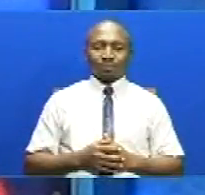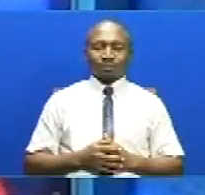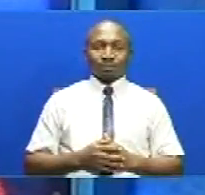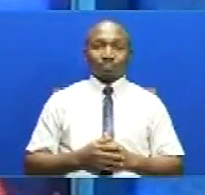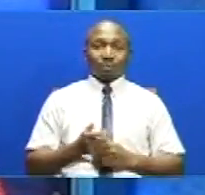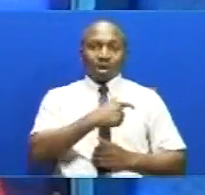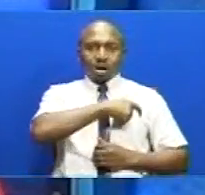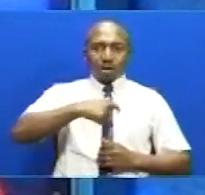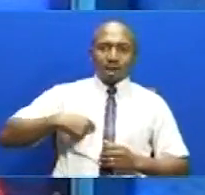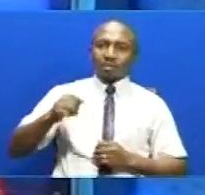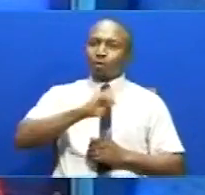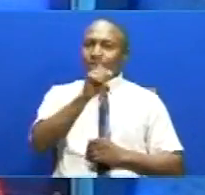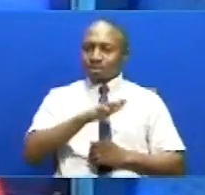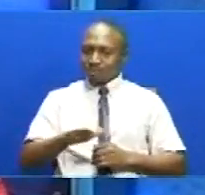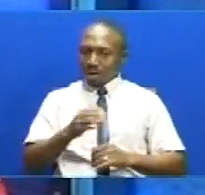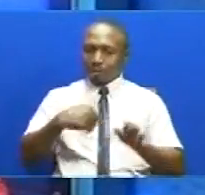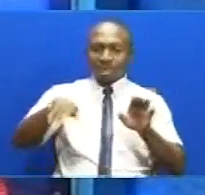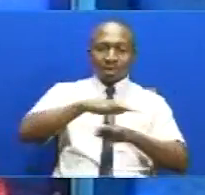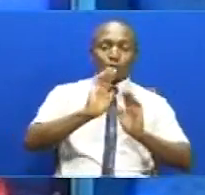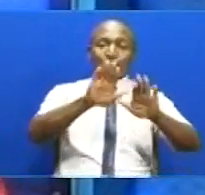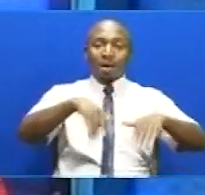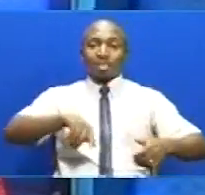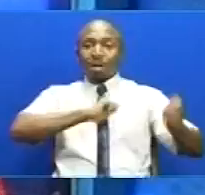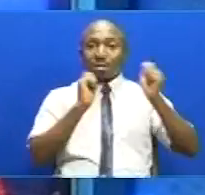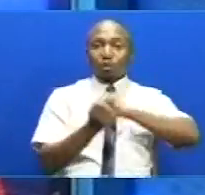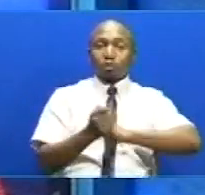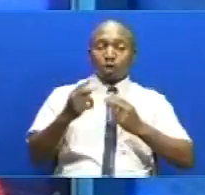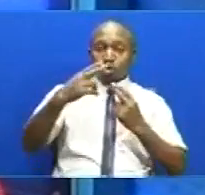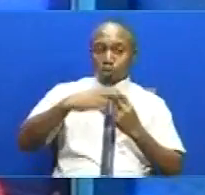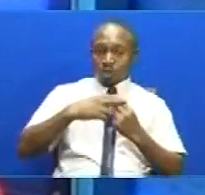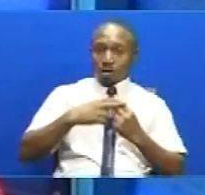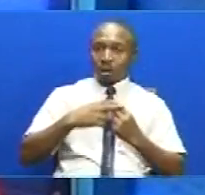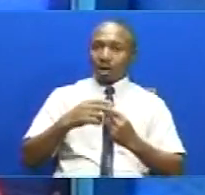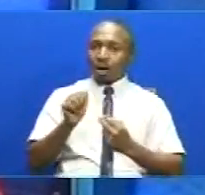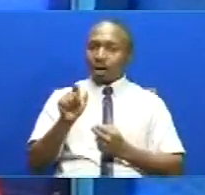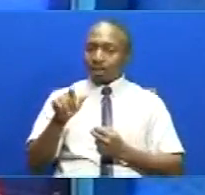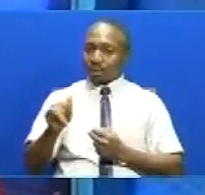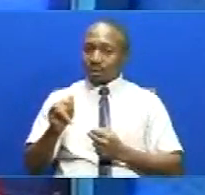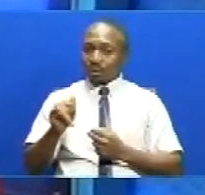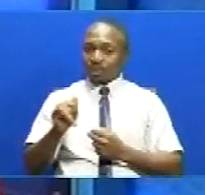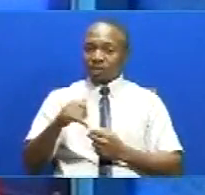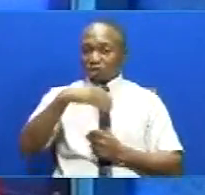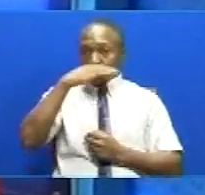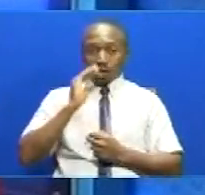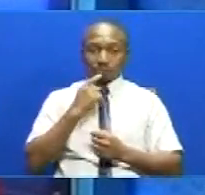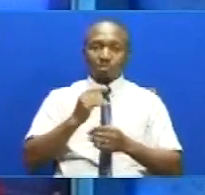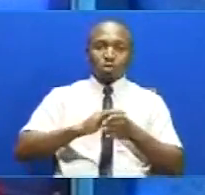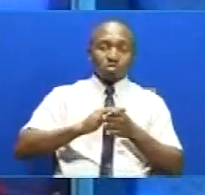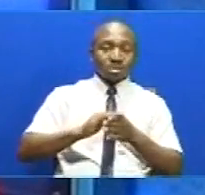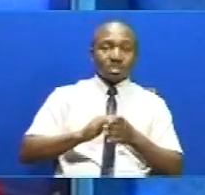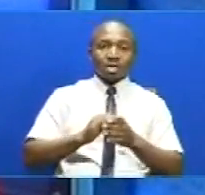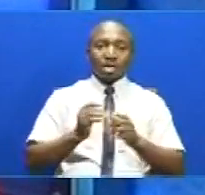Rais wa Zanzibar na mwenyekiti wa Baraza la Mapinduzi Dr. Ali Mohamed Shein amesema matumizi ya vitambulisho vipya